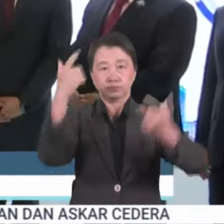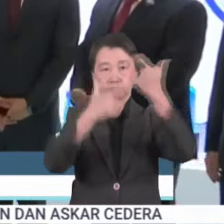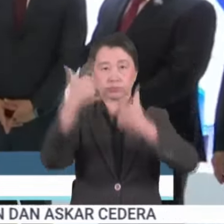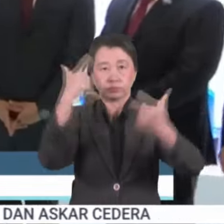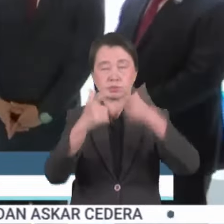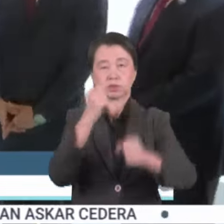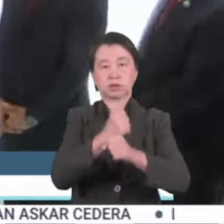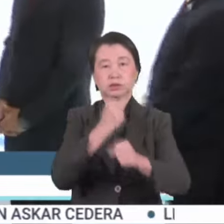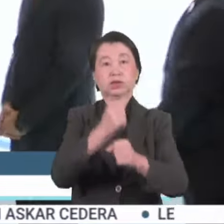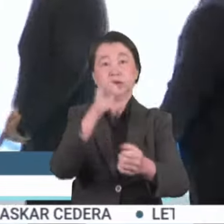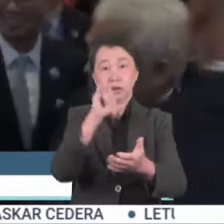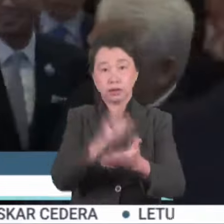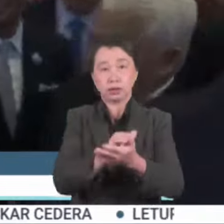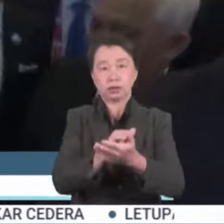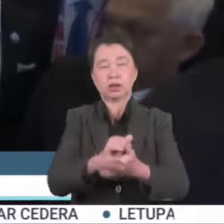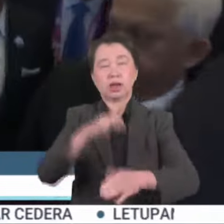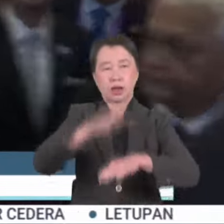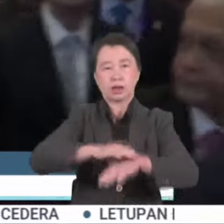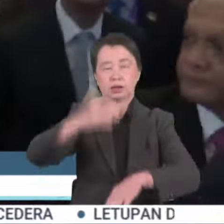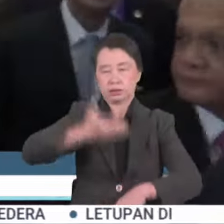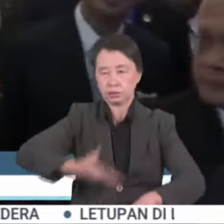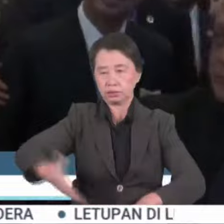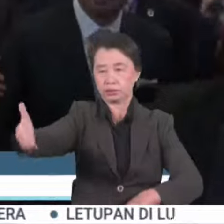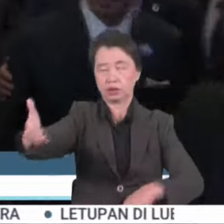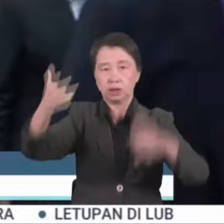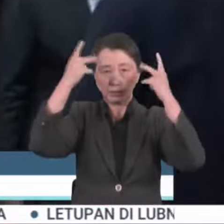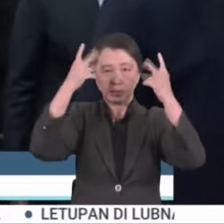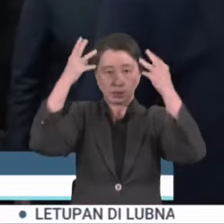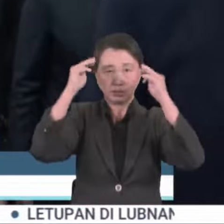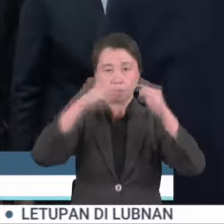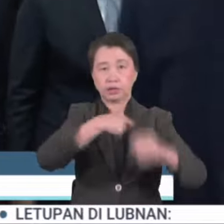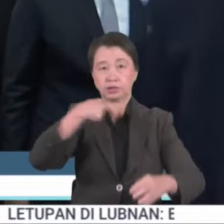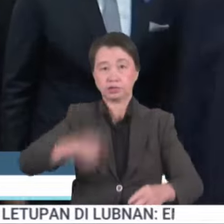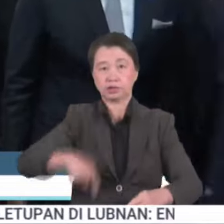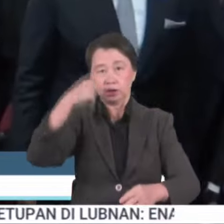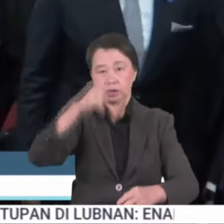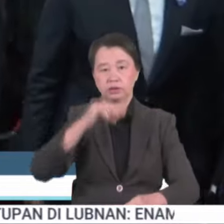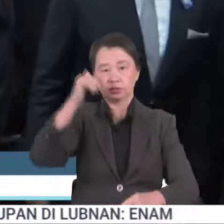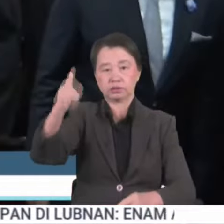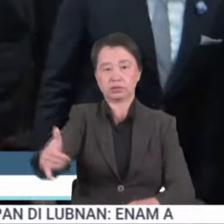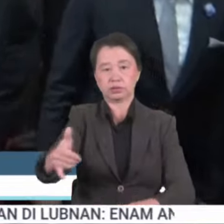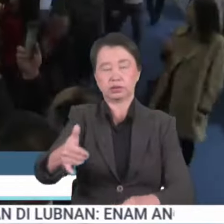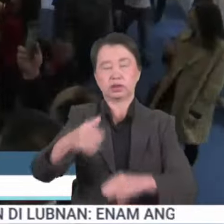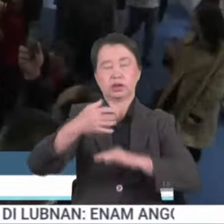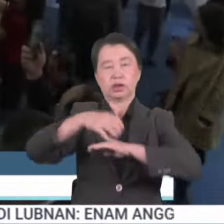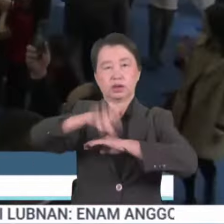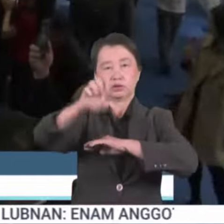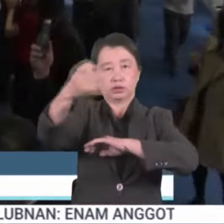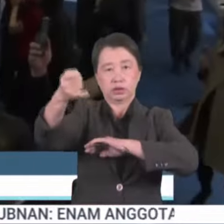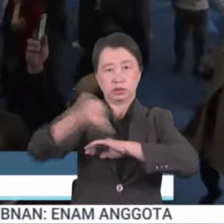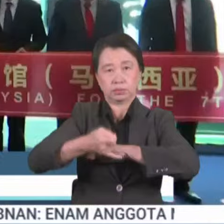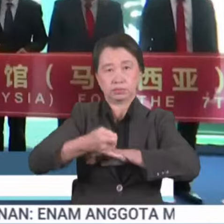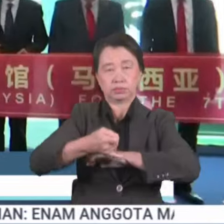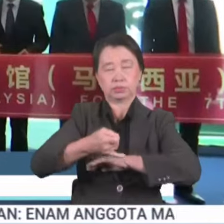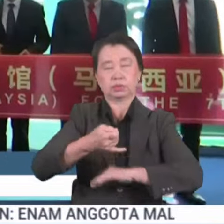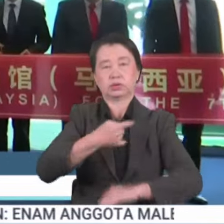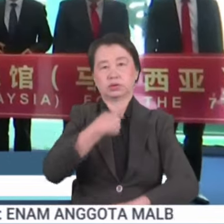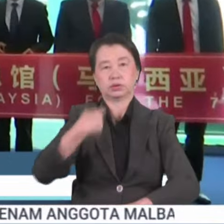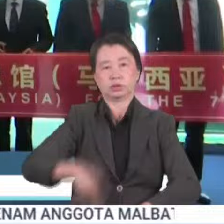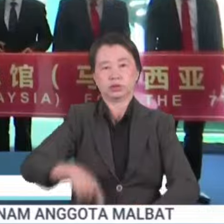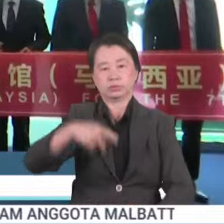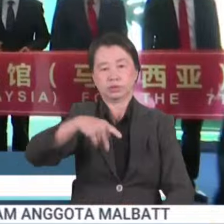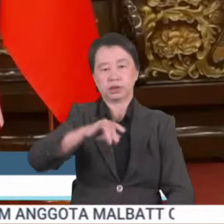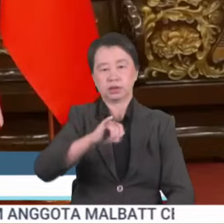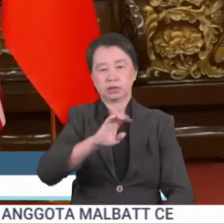Lawatan kerja berkenaan atas jemputan Perdana Menteri China Li Qiang bagi menghadiri Expo Import Antarabangsa China